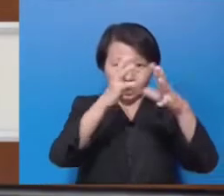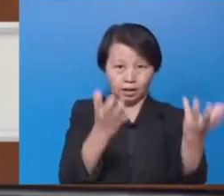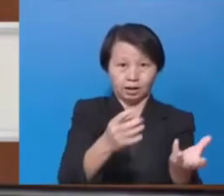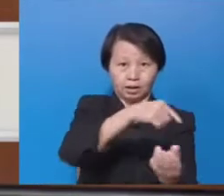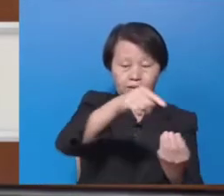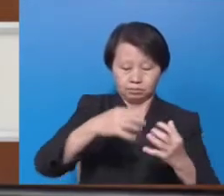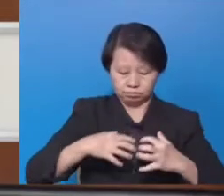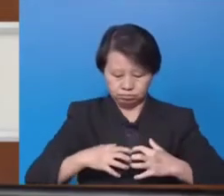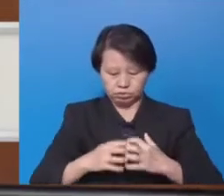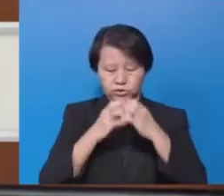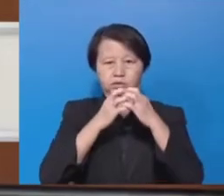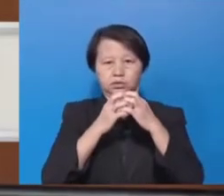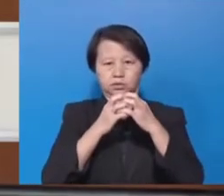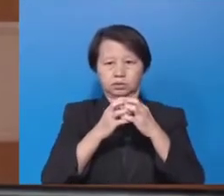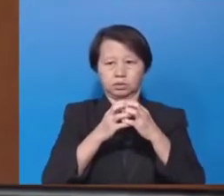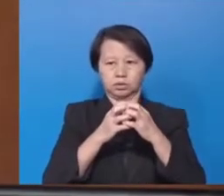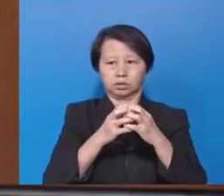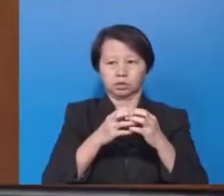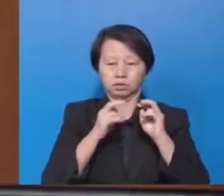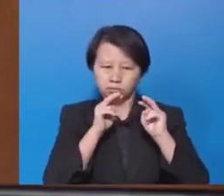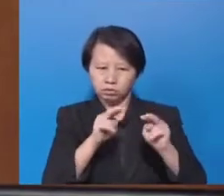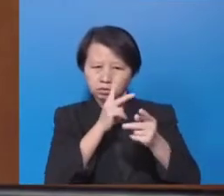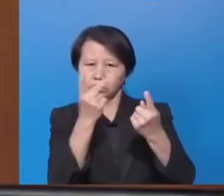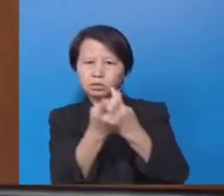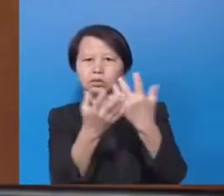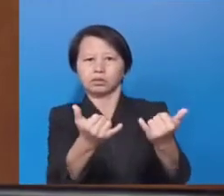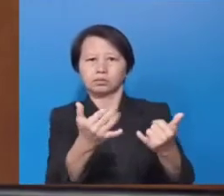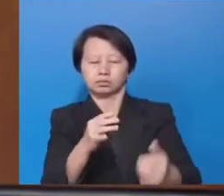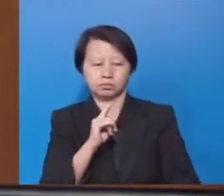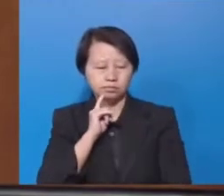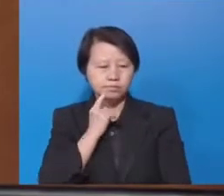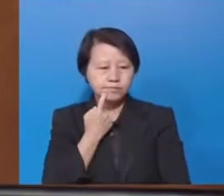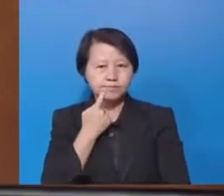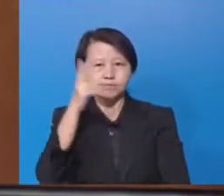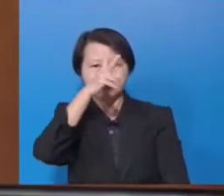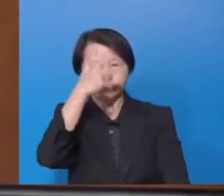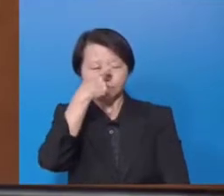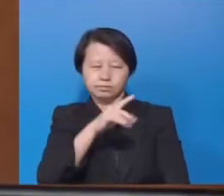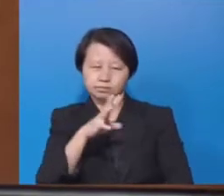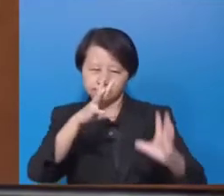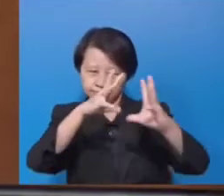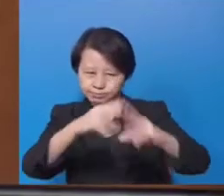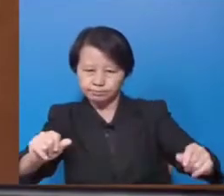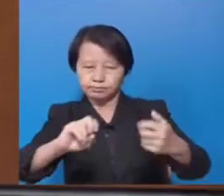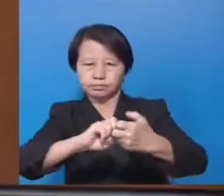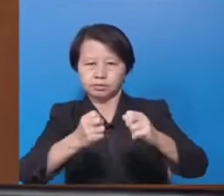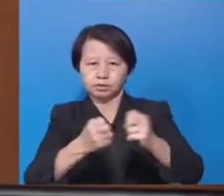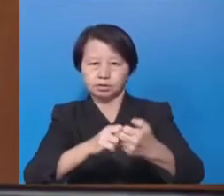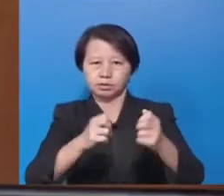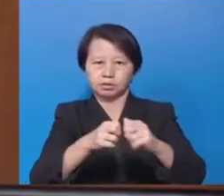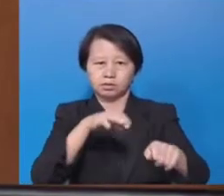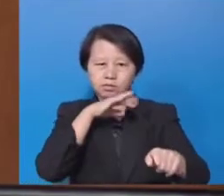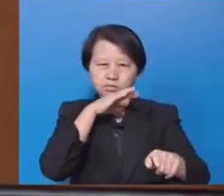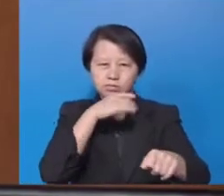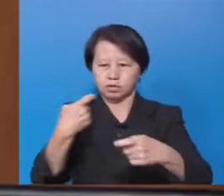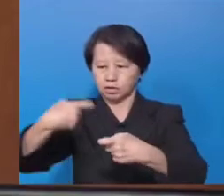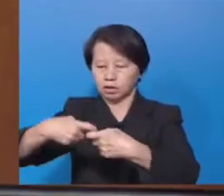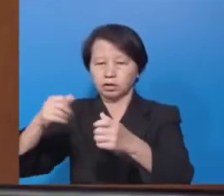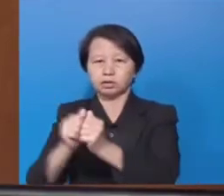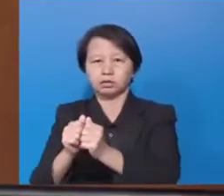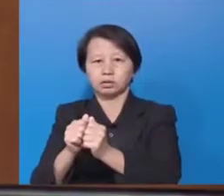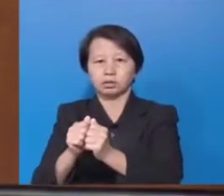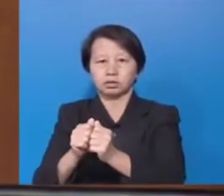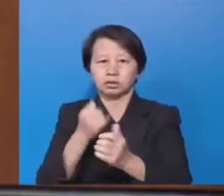ditumbuhkan setiap M dengan mengabaikan dashmaster dan keseriusan kerajaan dalam suntuk Bagaimana menangani masalah-masalah yang berkaitan